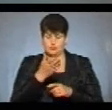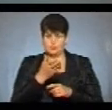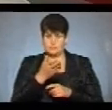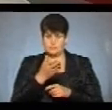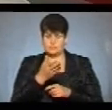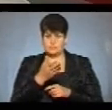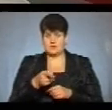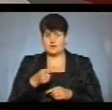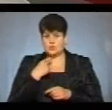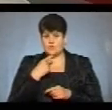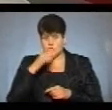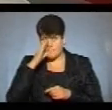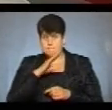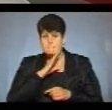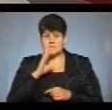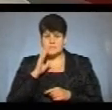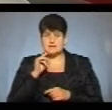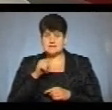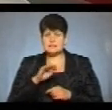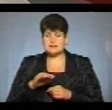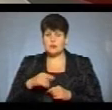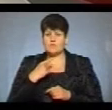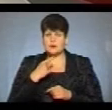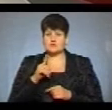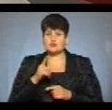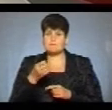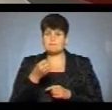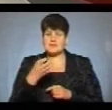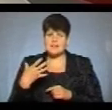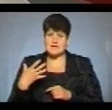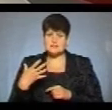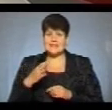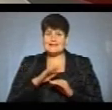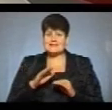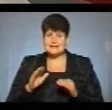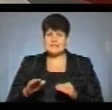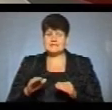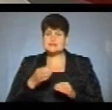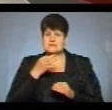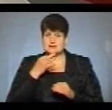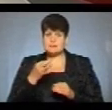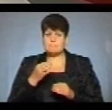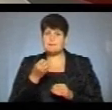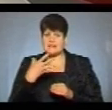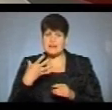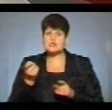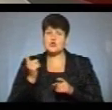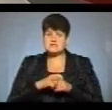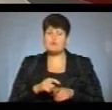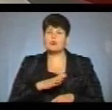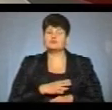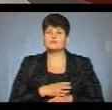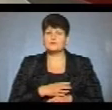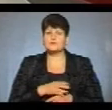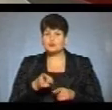наприклад, батьки тих потерпілих казали, що ще 15-го, діти признали, що 15-го замок був. Так що